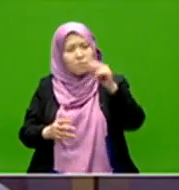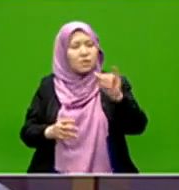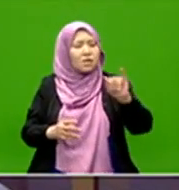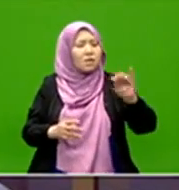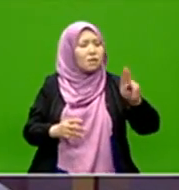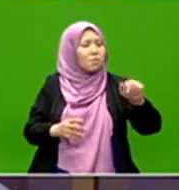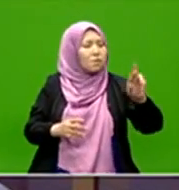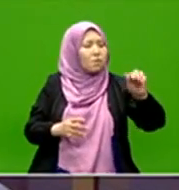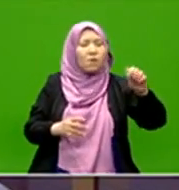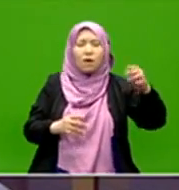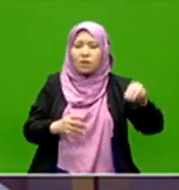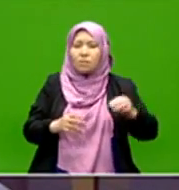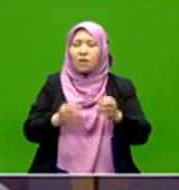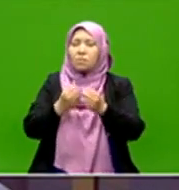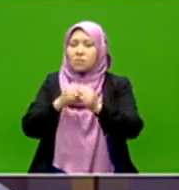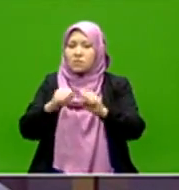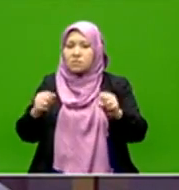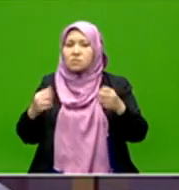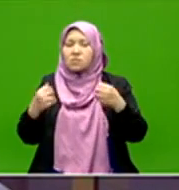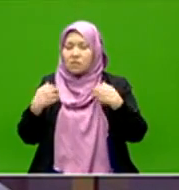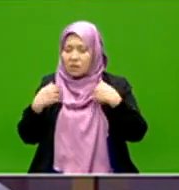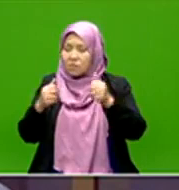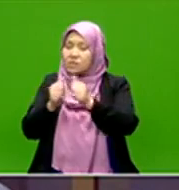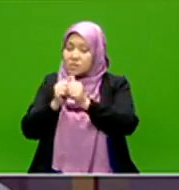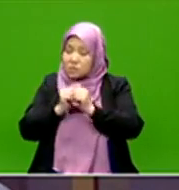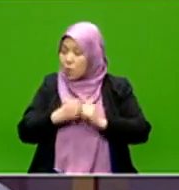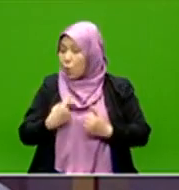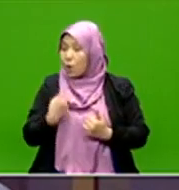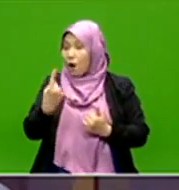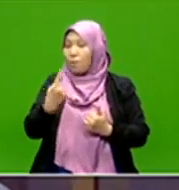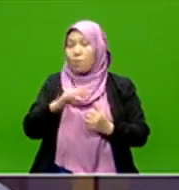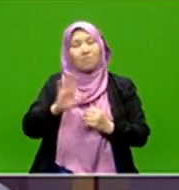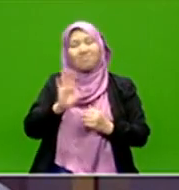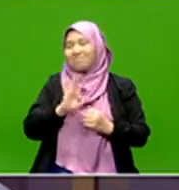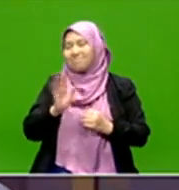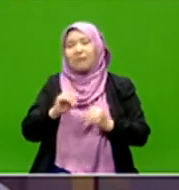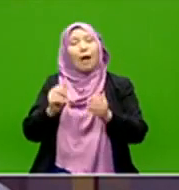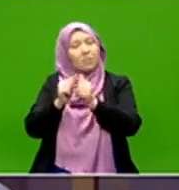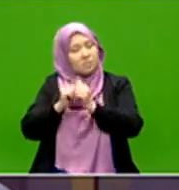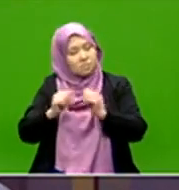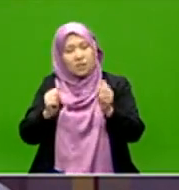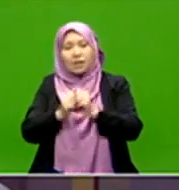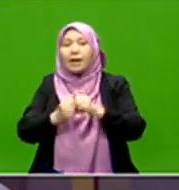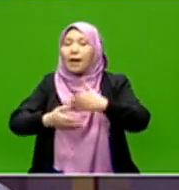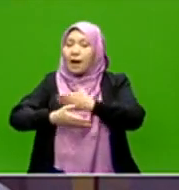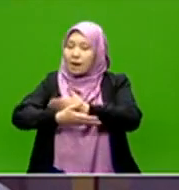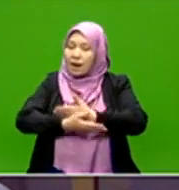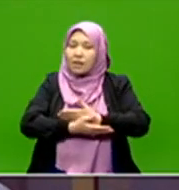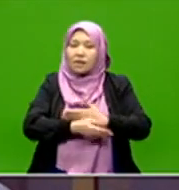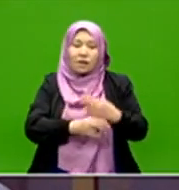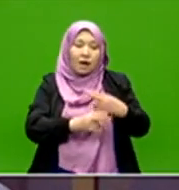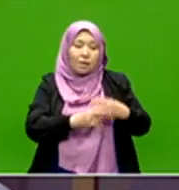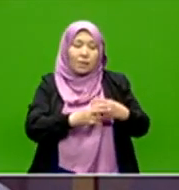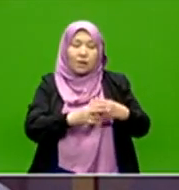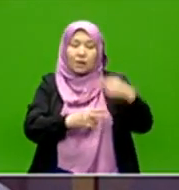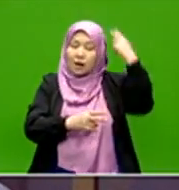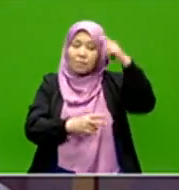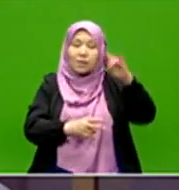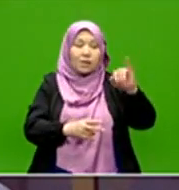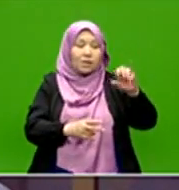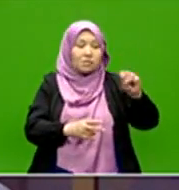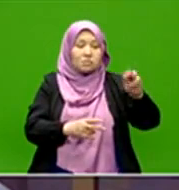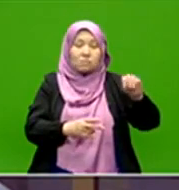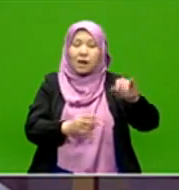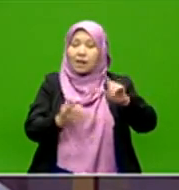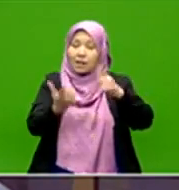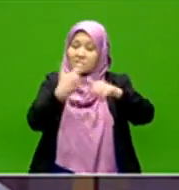minal Bait ini bukan seorang tapi bersama anak dia. Yes, nak ceritanya ialah kalau tuan-tuan ada anak, maka kita kalau nak